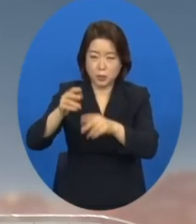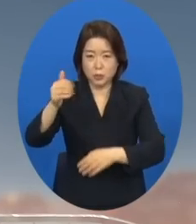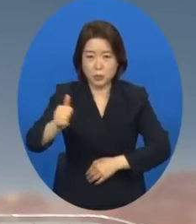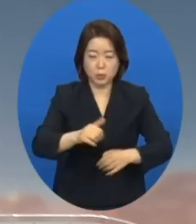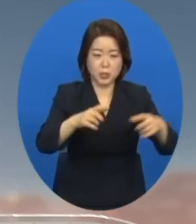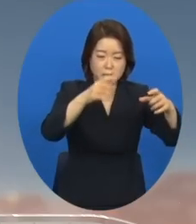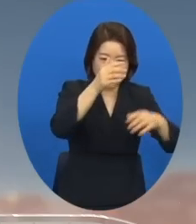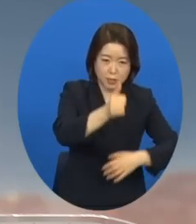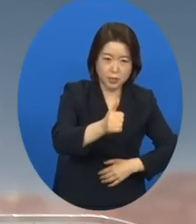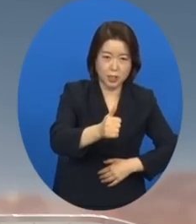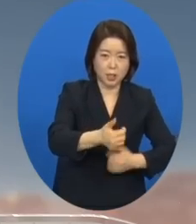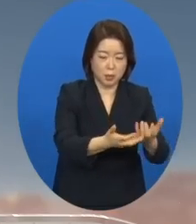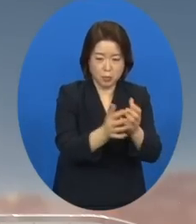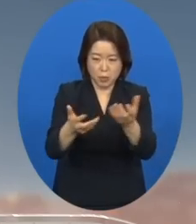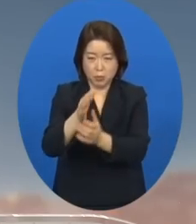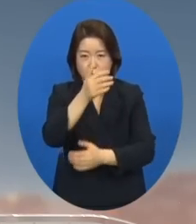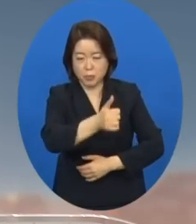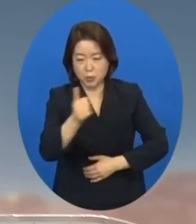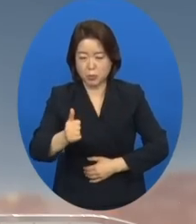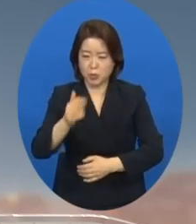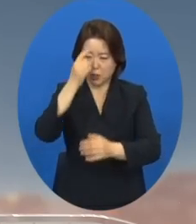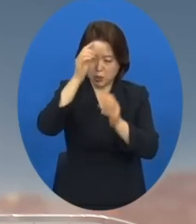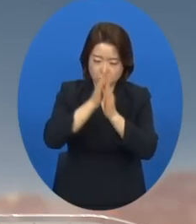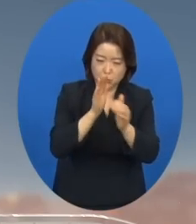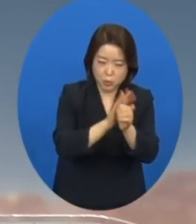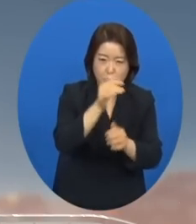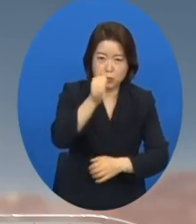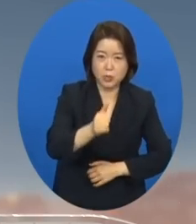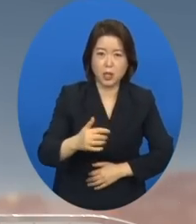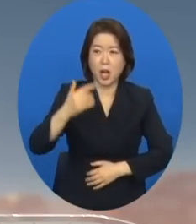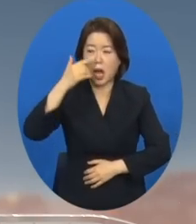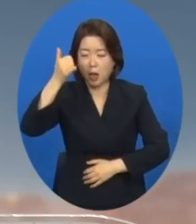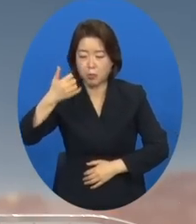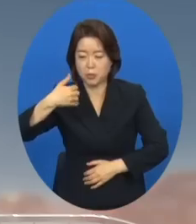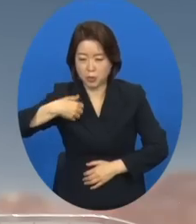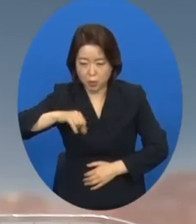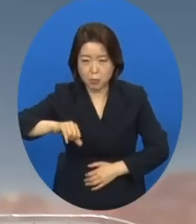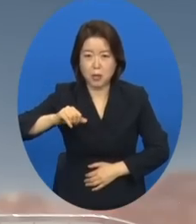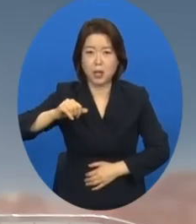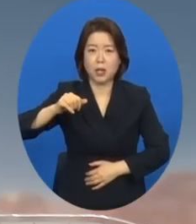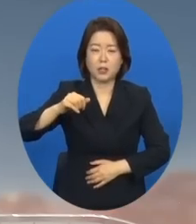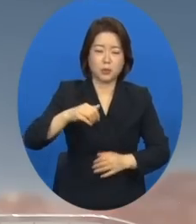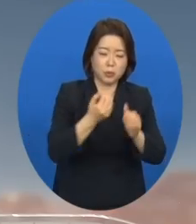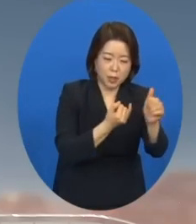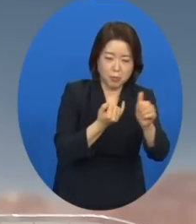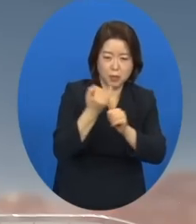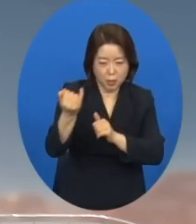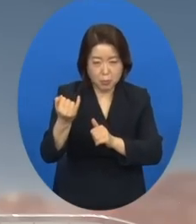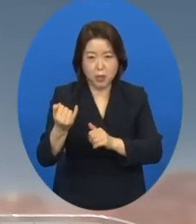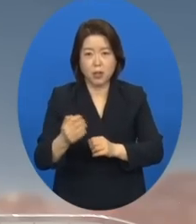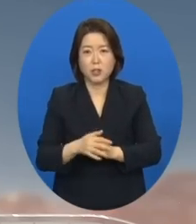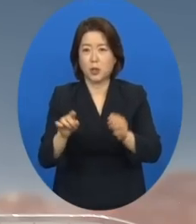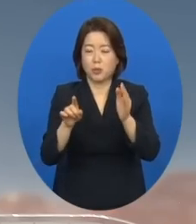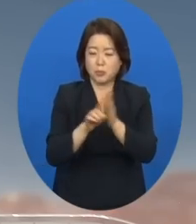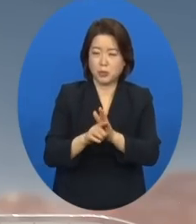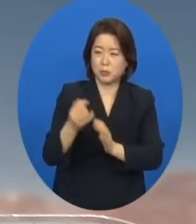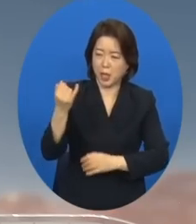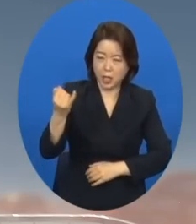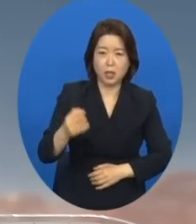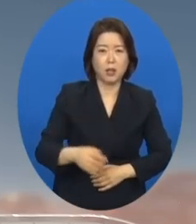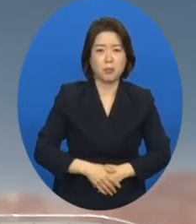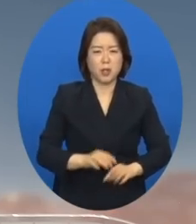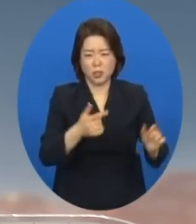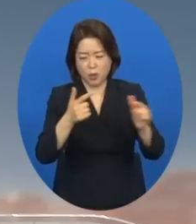부조장 또 중보기도자로 여러분들 아버지요 어머니로 또한 남편으로서 더 믿음의 아내로서